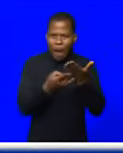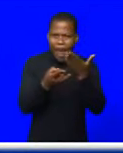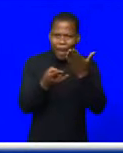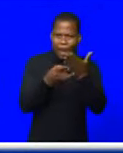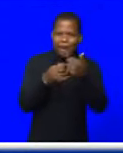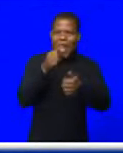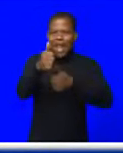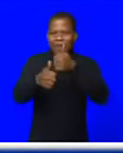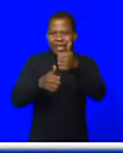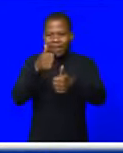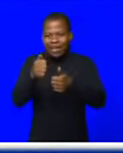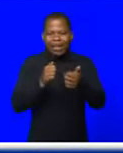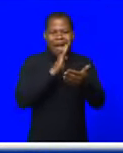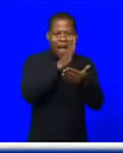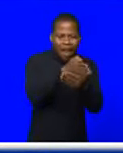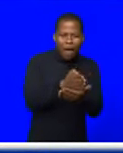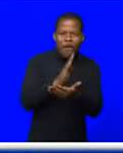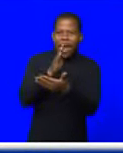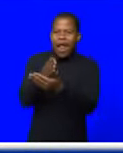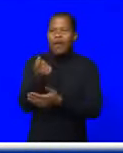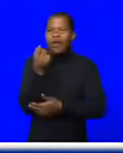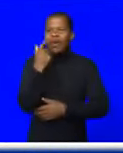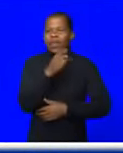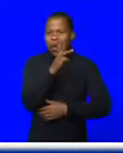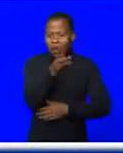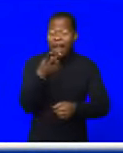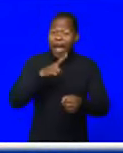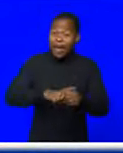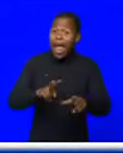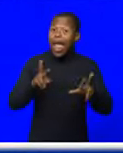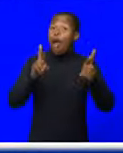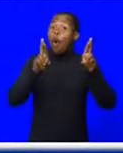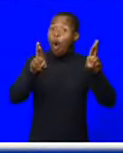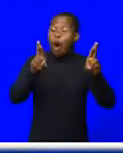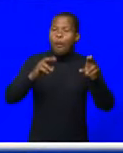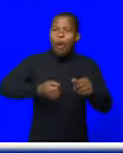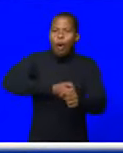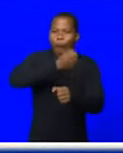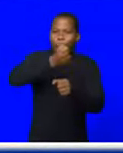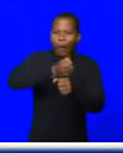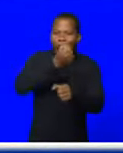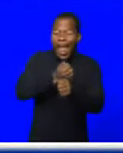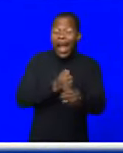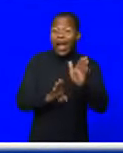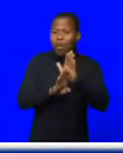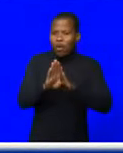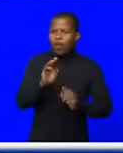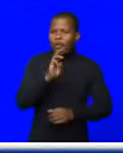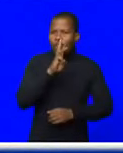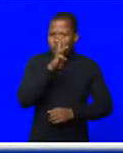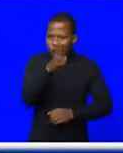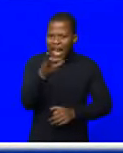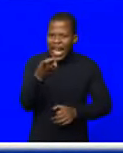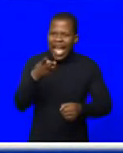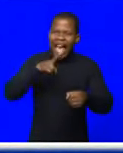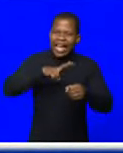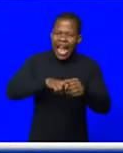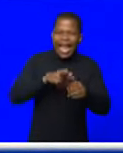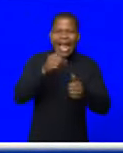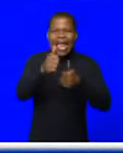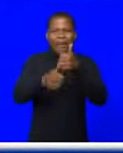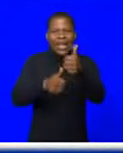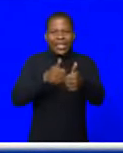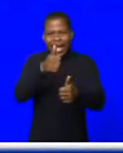imisebenzi yabo. So siyethemba ukuthi batawukhona kusebenza bakhona nekwenta show ukuthi timpo tonke lebengumle batende bayakhona